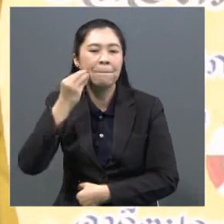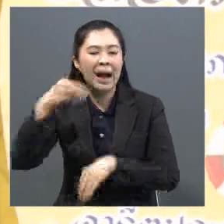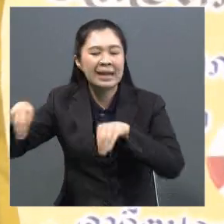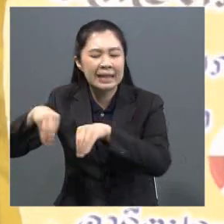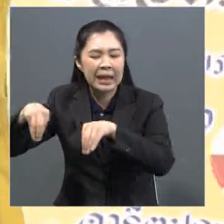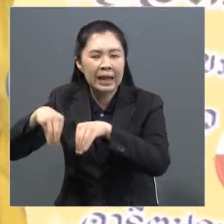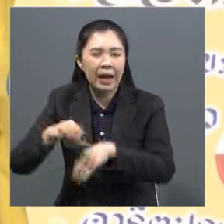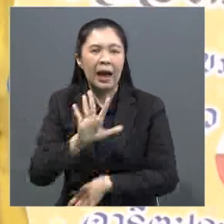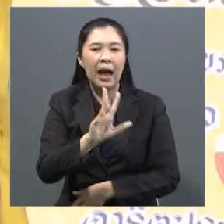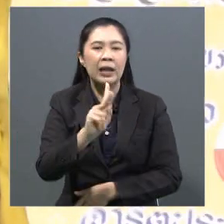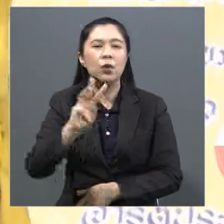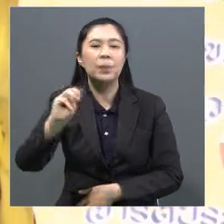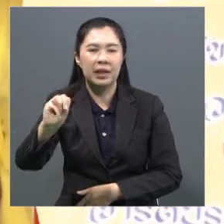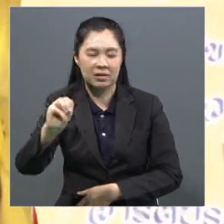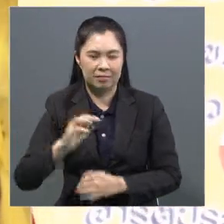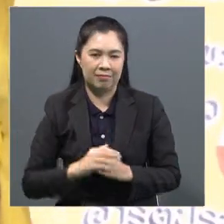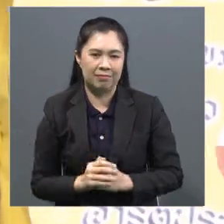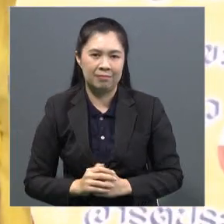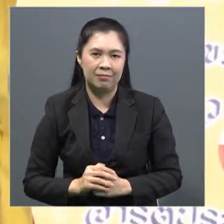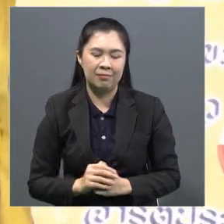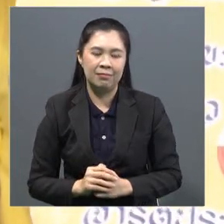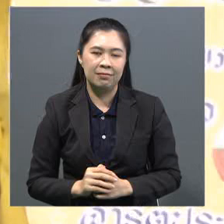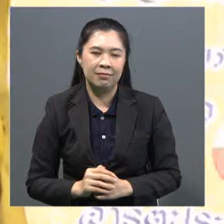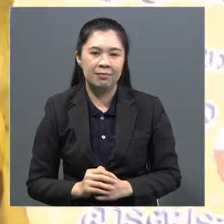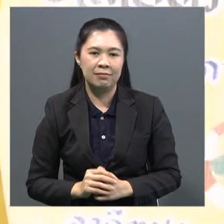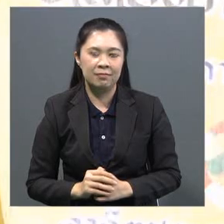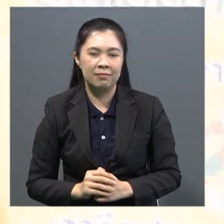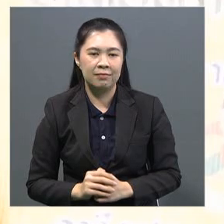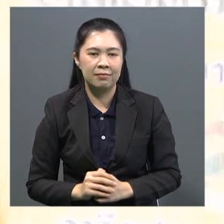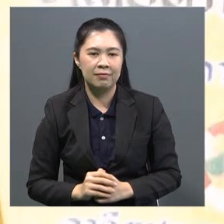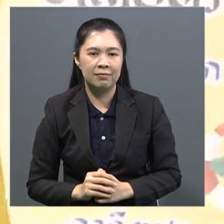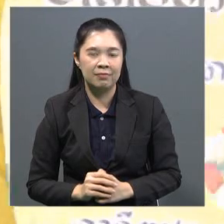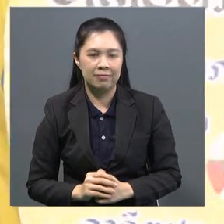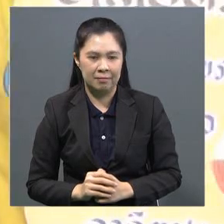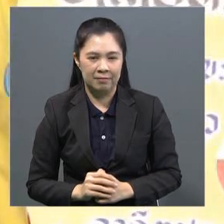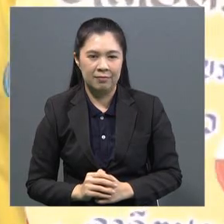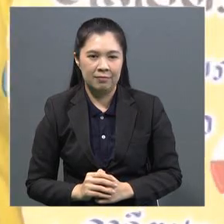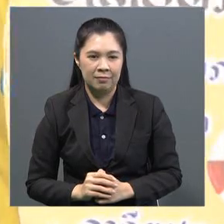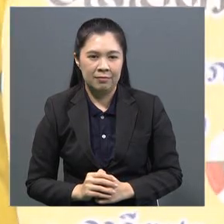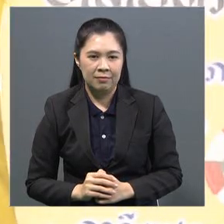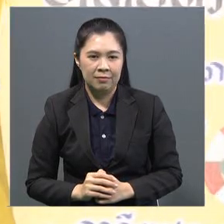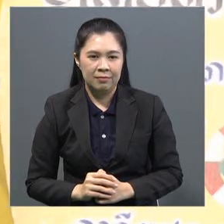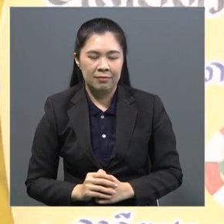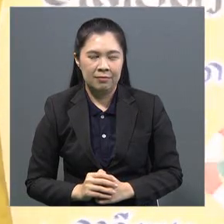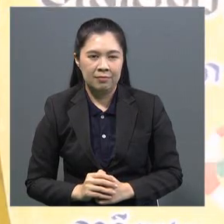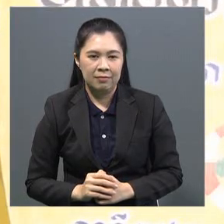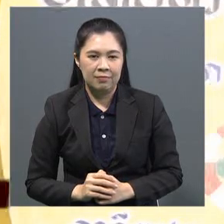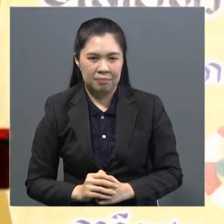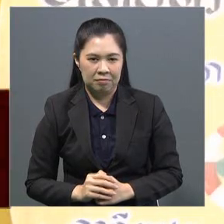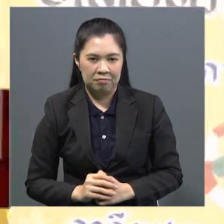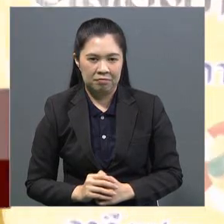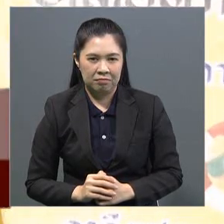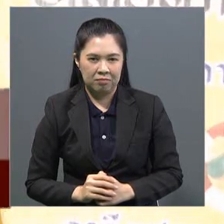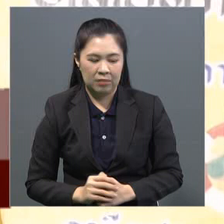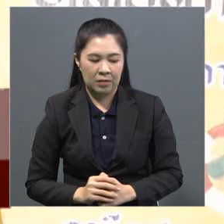เกิน 5กมเท่านั้นเองฮะลองฟังเสียงดูครับปรากฏการณ์อีกปรากฏการณ์หนึ่งก็คือเล่นน้ำจาก